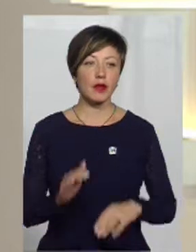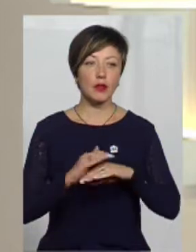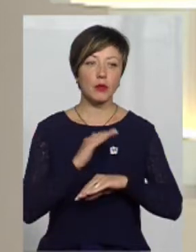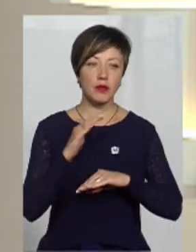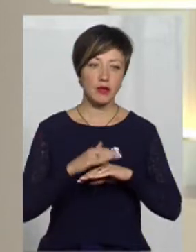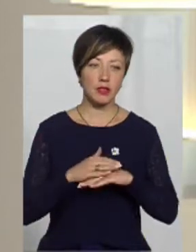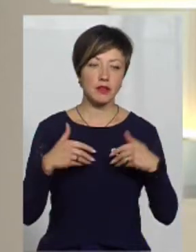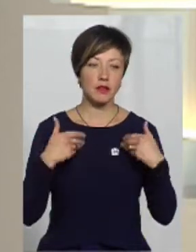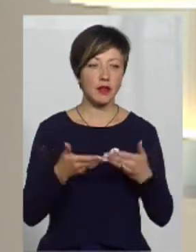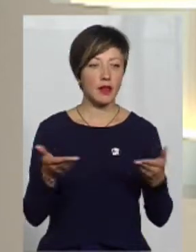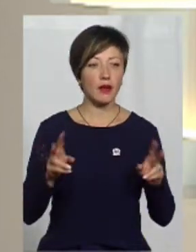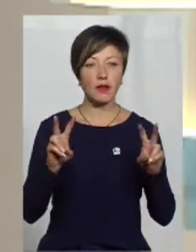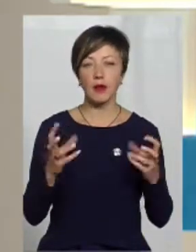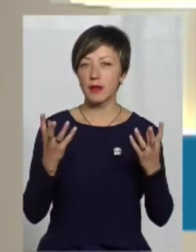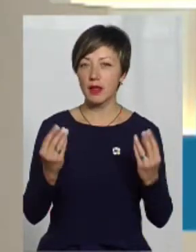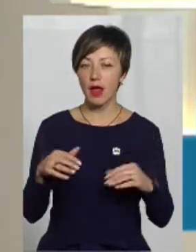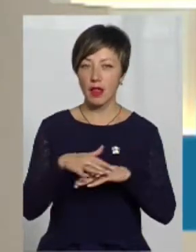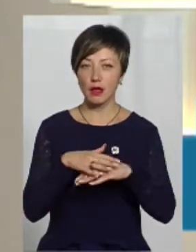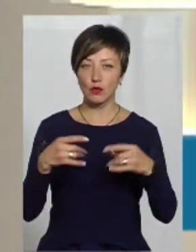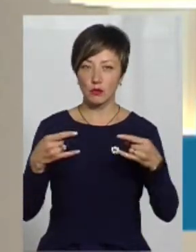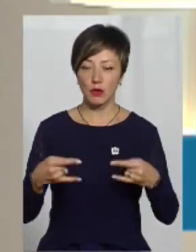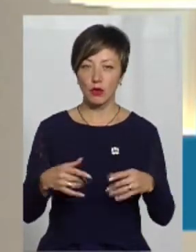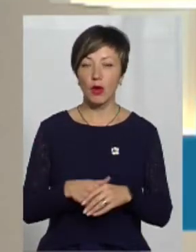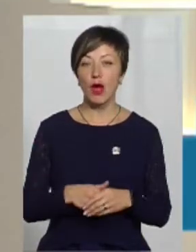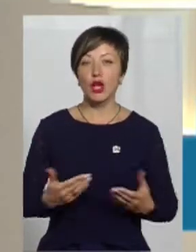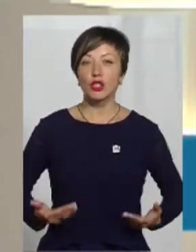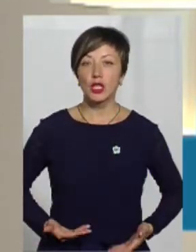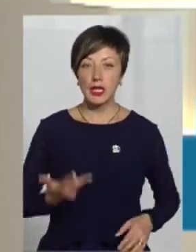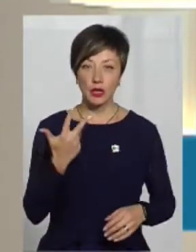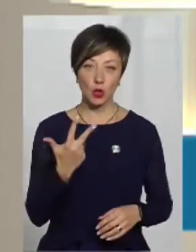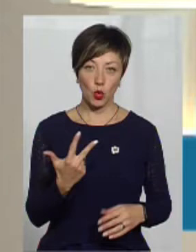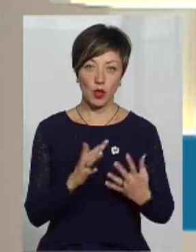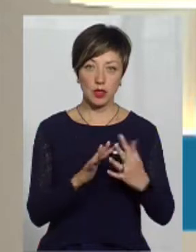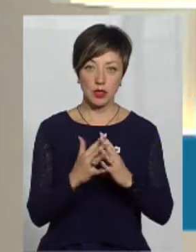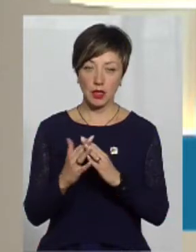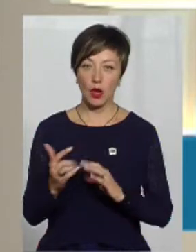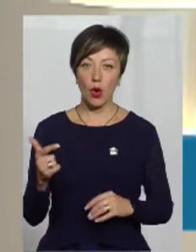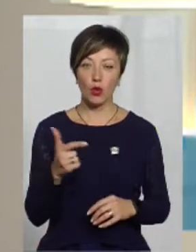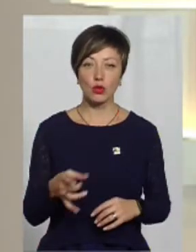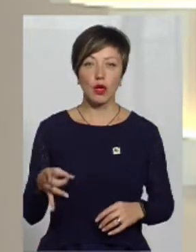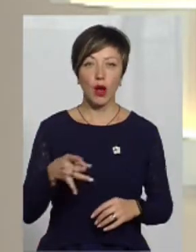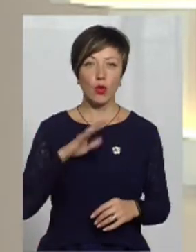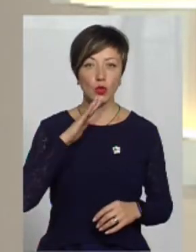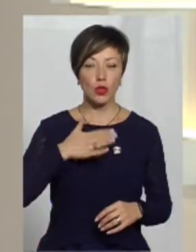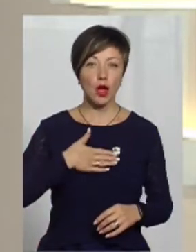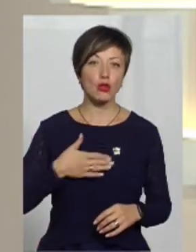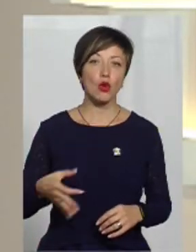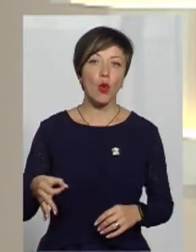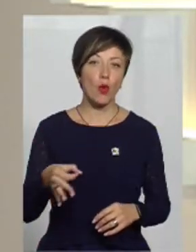Добрий вечір. Вітаю у темі дня на Суспільному. Жителі трьох сіл Городоцького району нашої